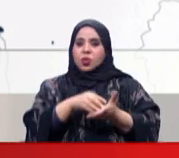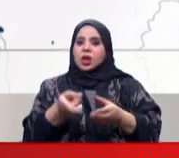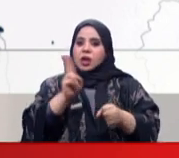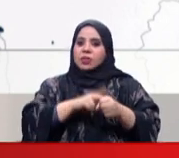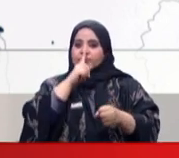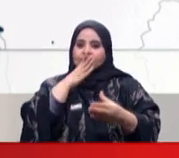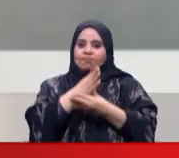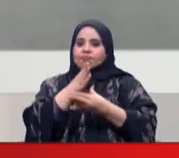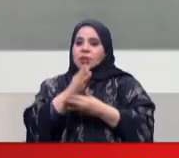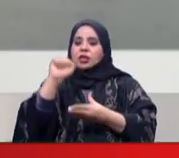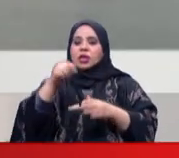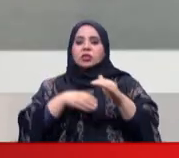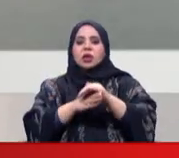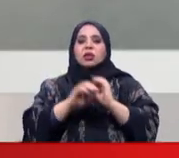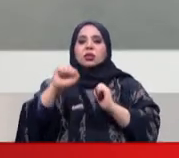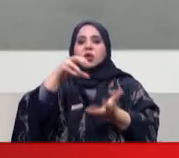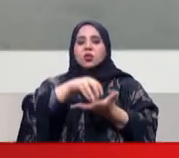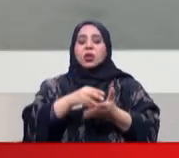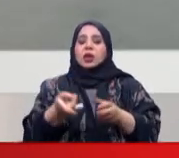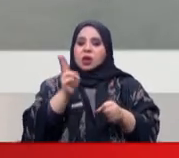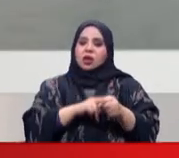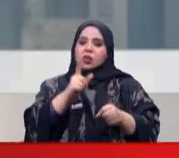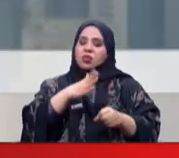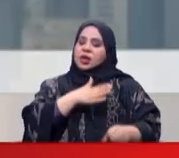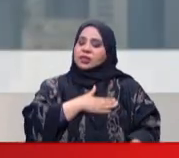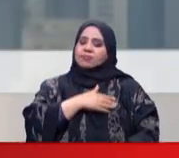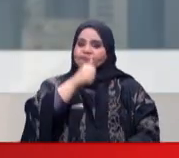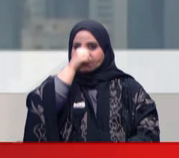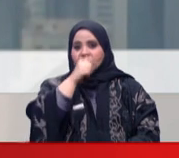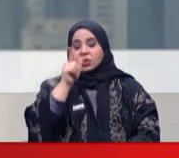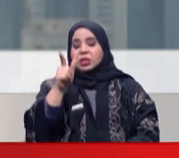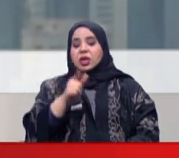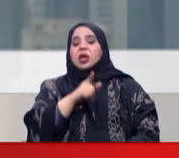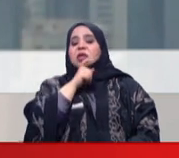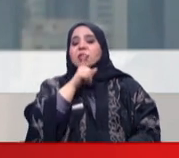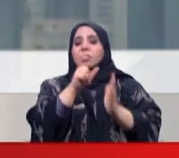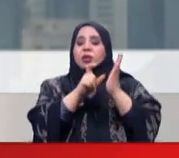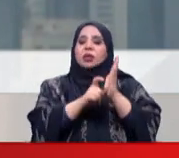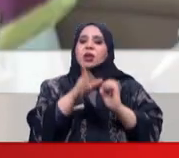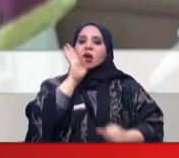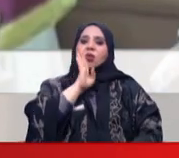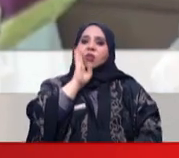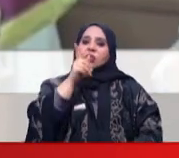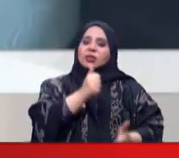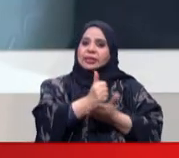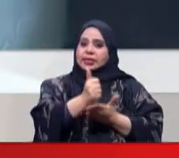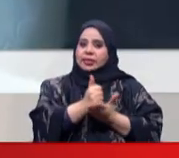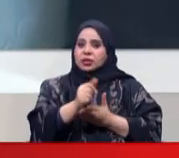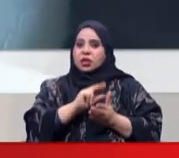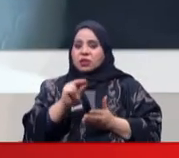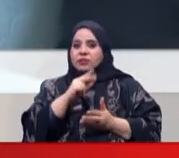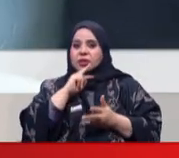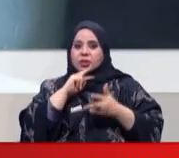الشؤون الداخلية للدول الأخرى، لكن للأسف الشديد النظام القطري دأب على استخدام أساليب مخلة